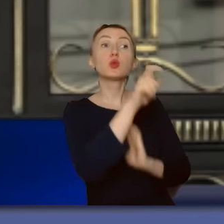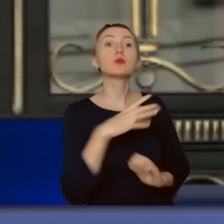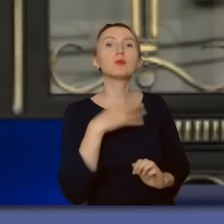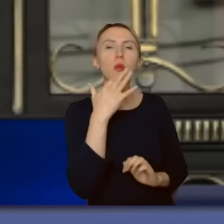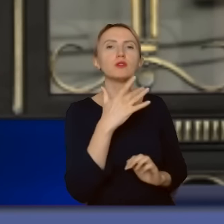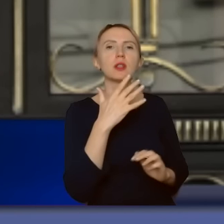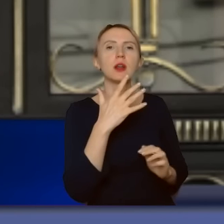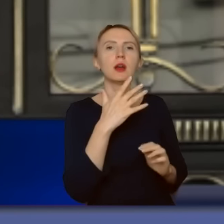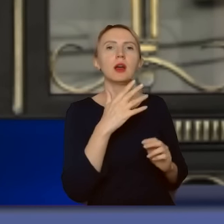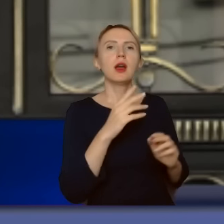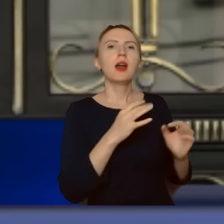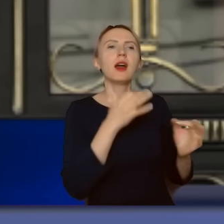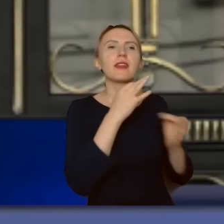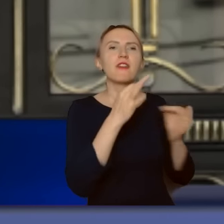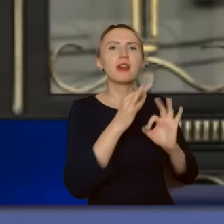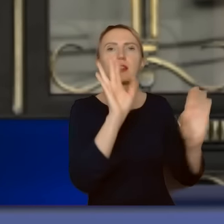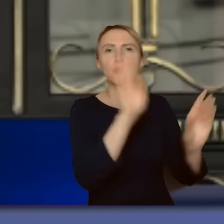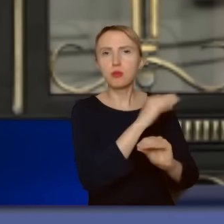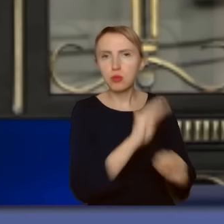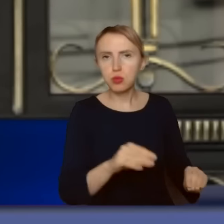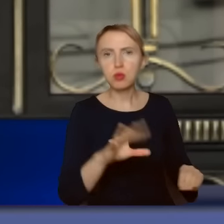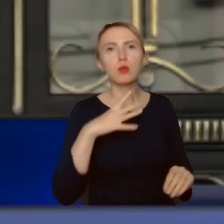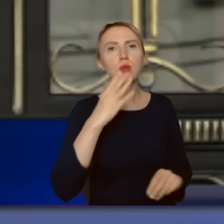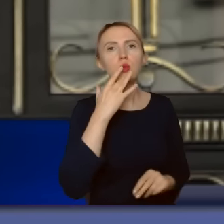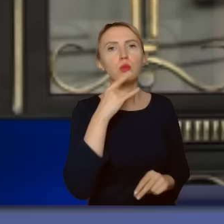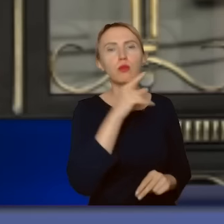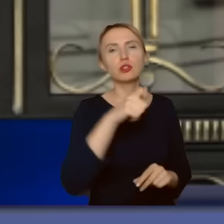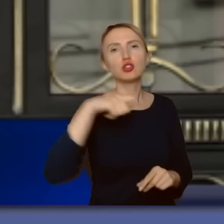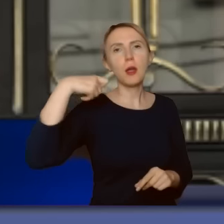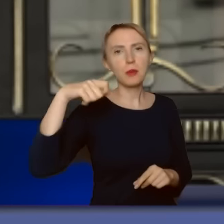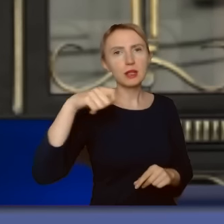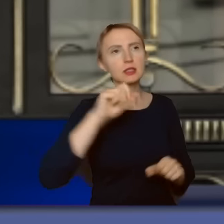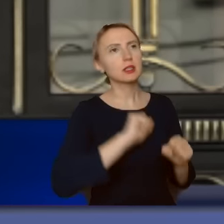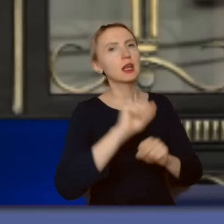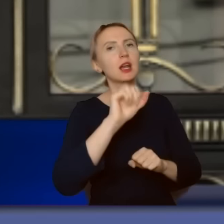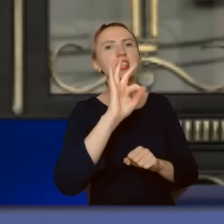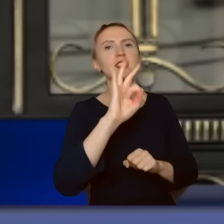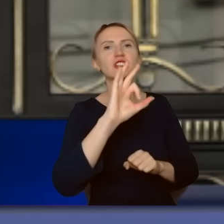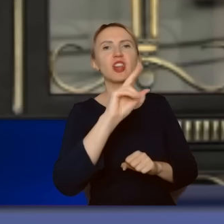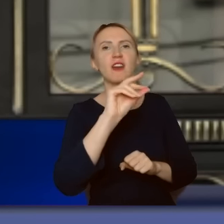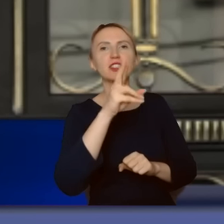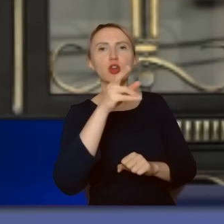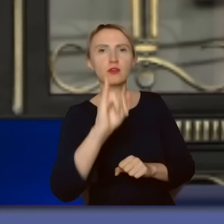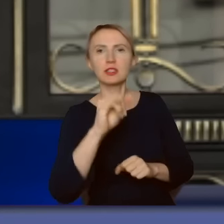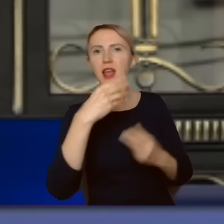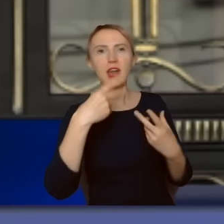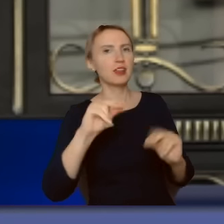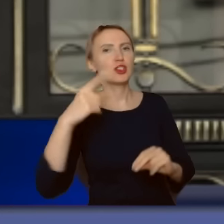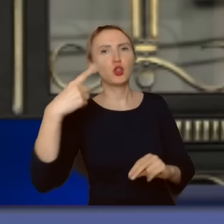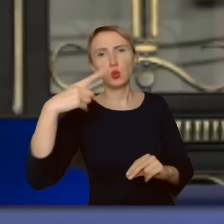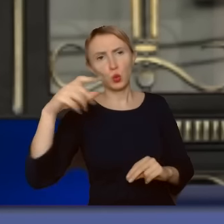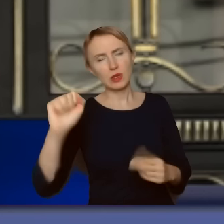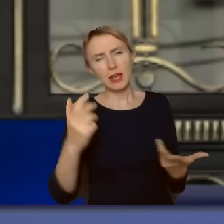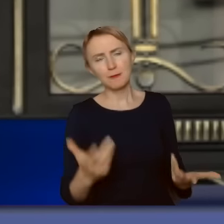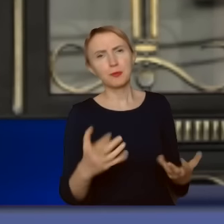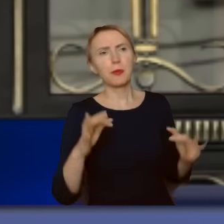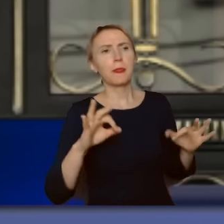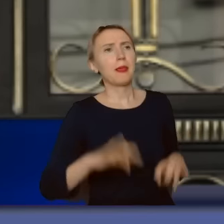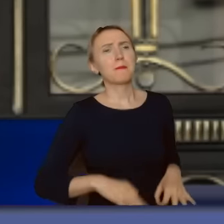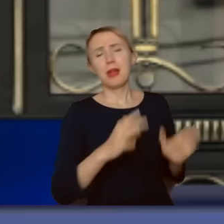unieważnia referendum. Pamiętamy, jak mówił, że prezydentem to jest Rafał Trzaskowski, a nie Andrzej Duda, więc pan Donald